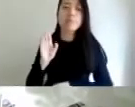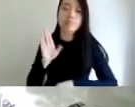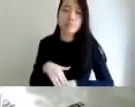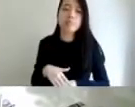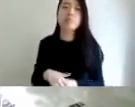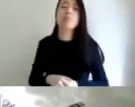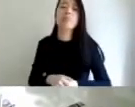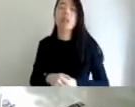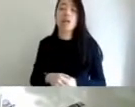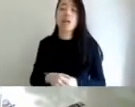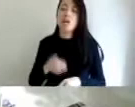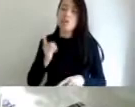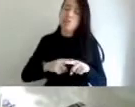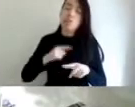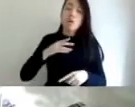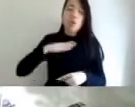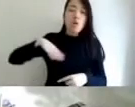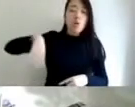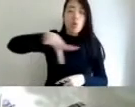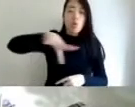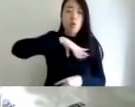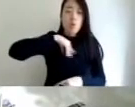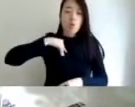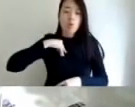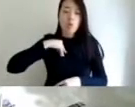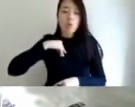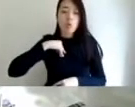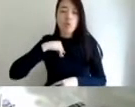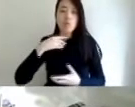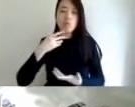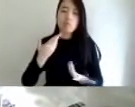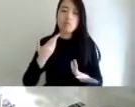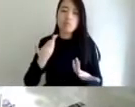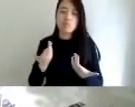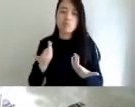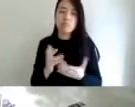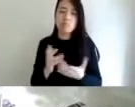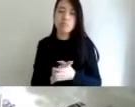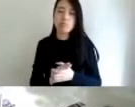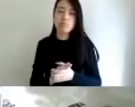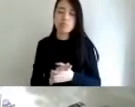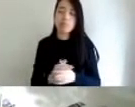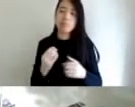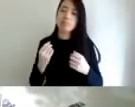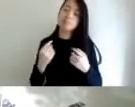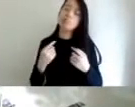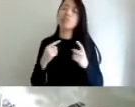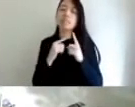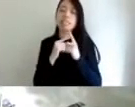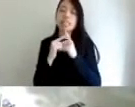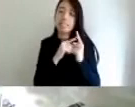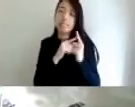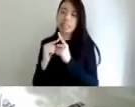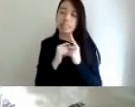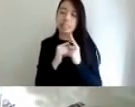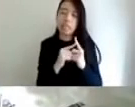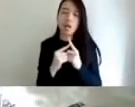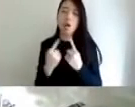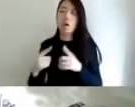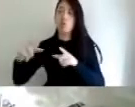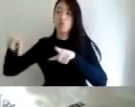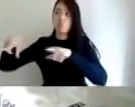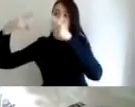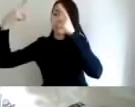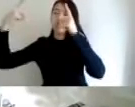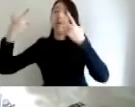咁對於我哋嚟講咧，更加作為一個市民啦，同大樹一起生活喺